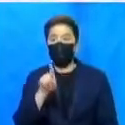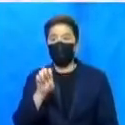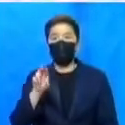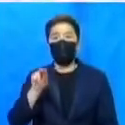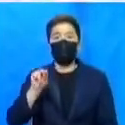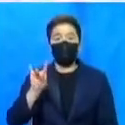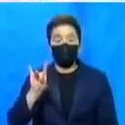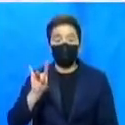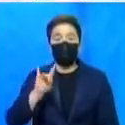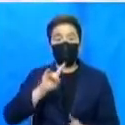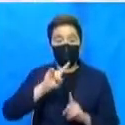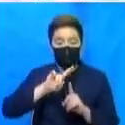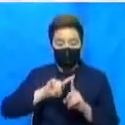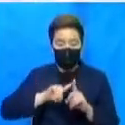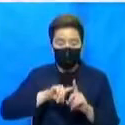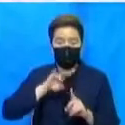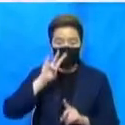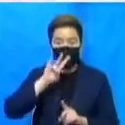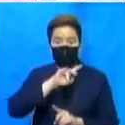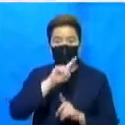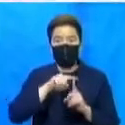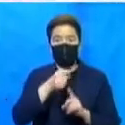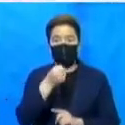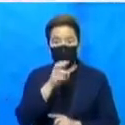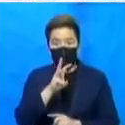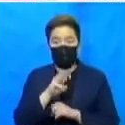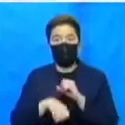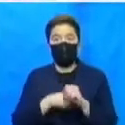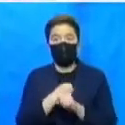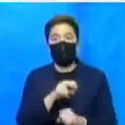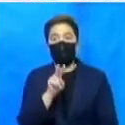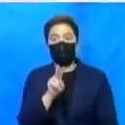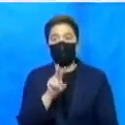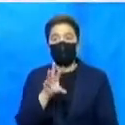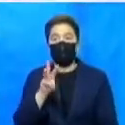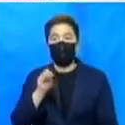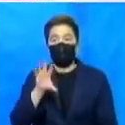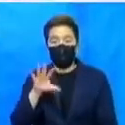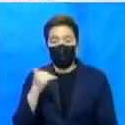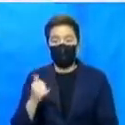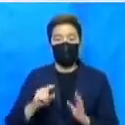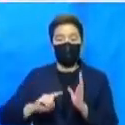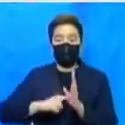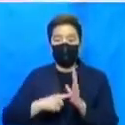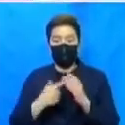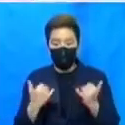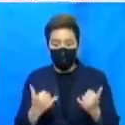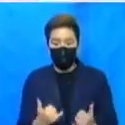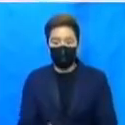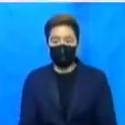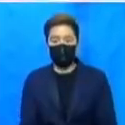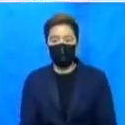138ประจำวันที่16กรกฎาคม2565จะได้เริ่มณบัดนี้ค่ะ